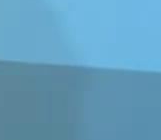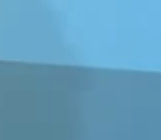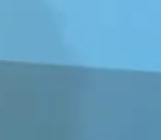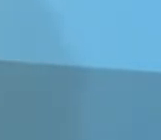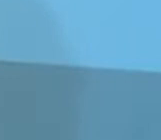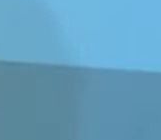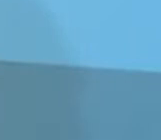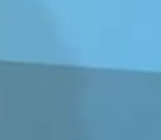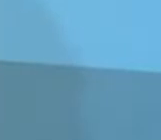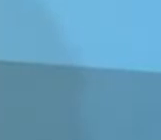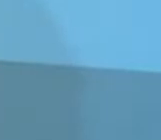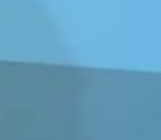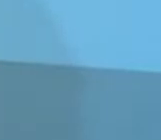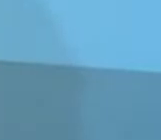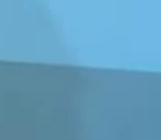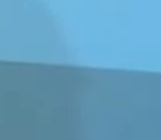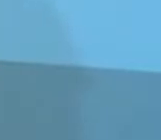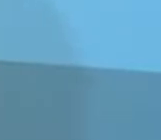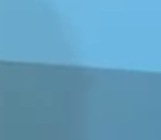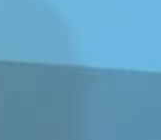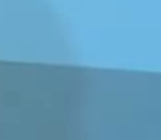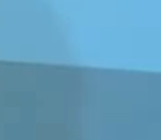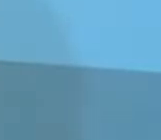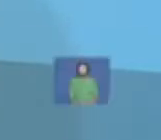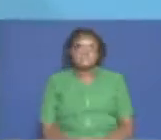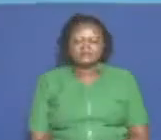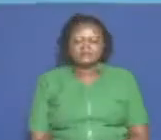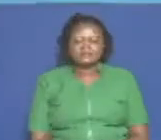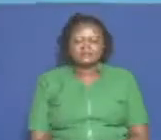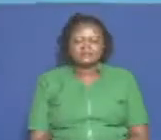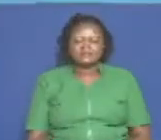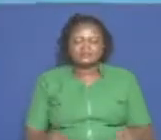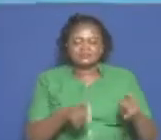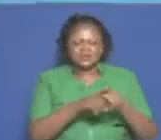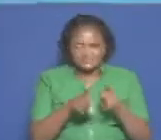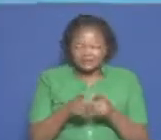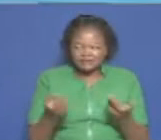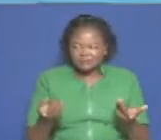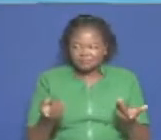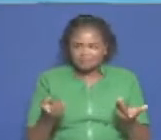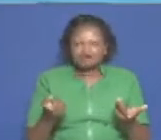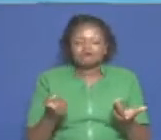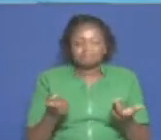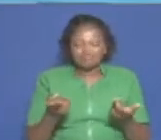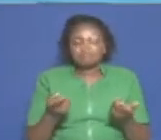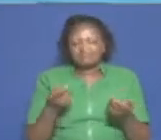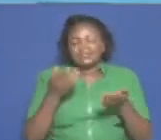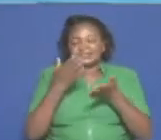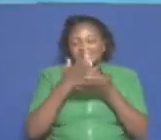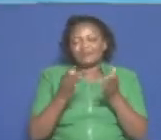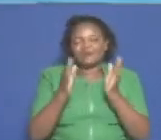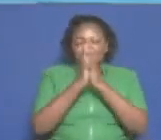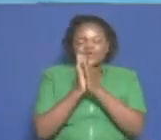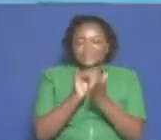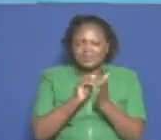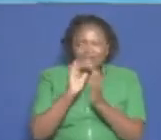utatupata kwenye Twitter at KBC Channel 1 at Nancy Okware. Na bila shaka mtazamaji, hizo tu ni baadhi ya taarifa ambazo